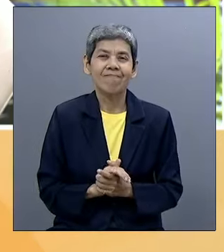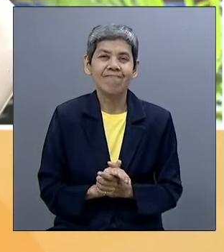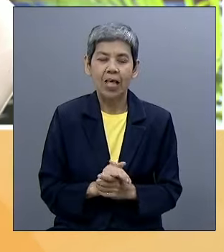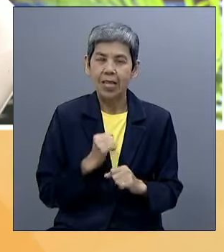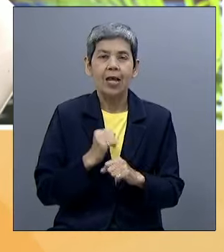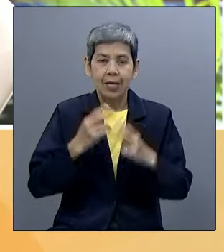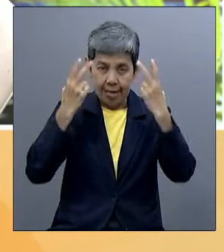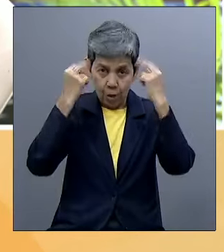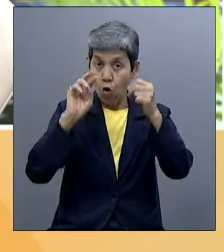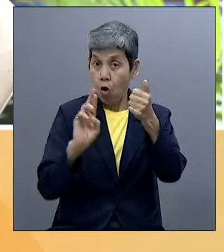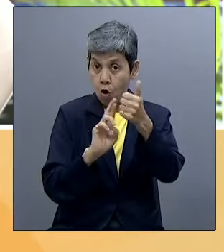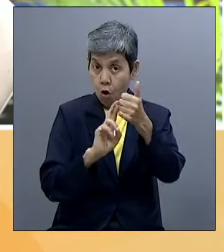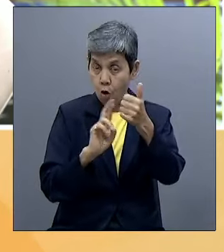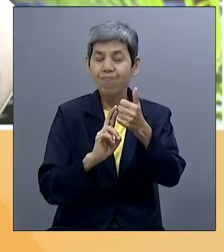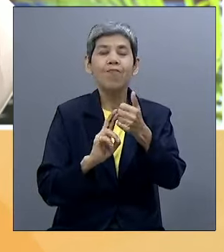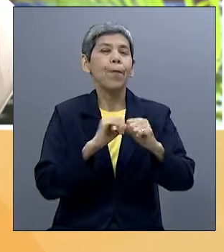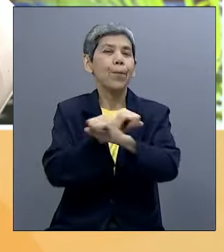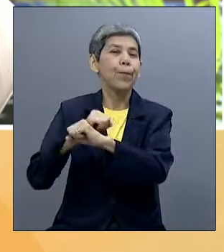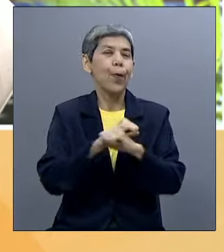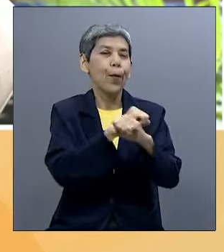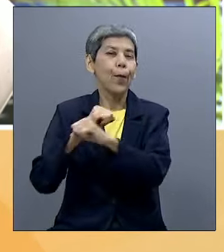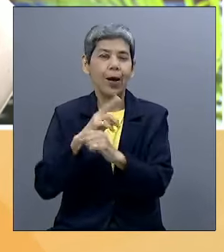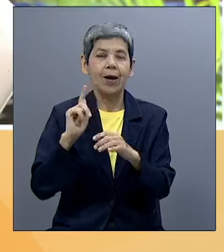คะอุปนายกสมาคมความมั่นคงปลอดภัยระบบสารสน